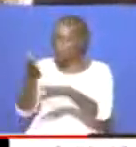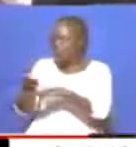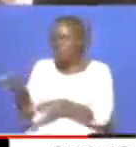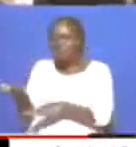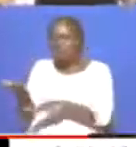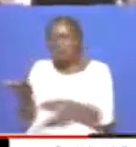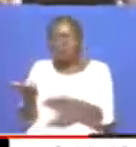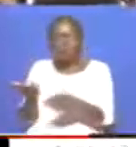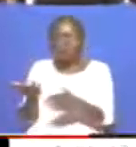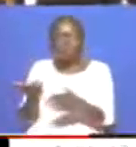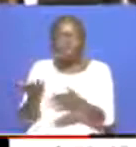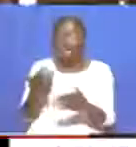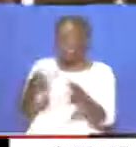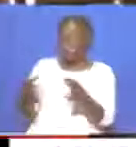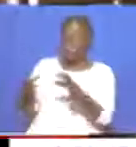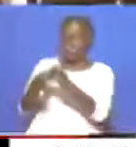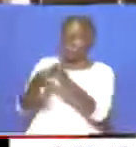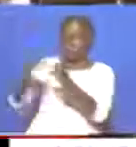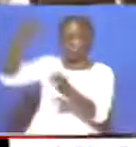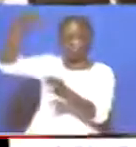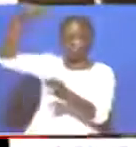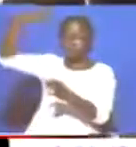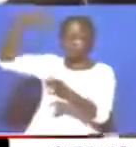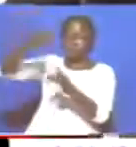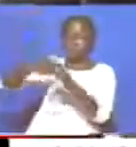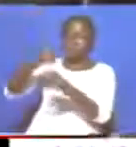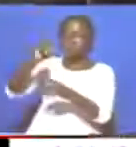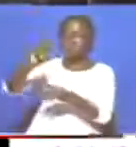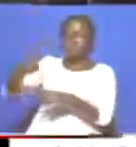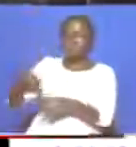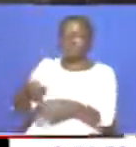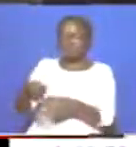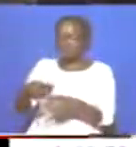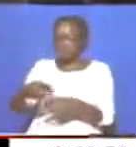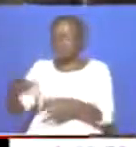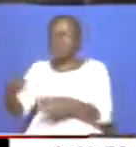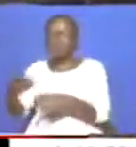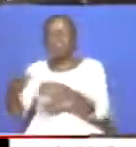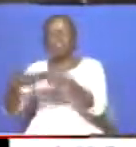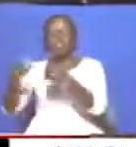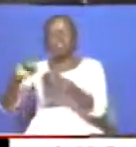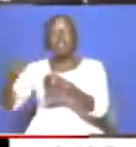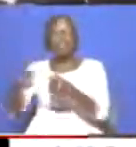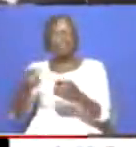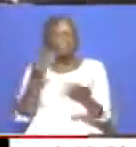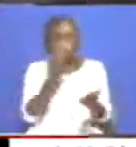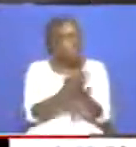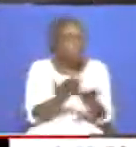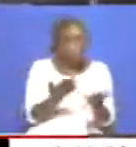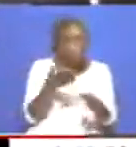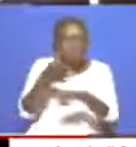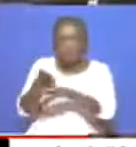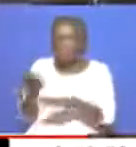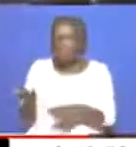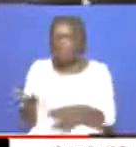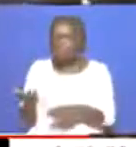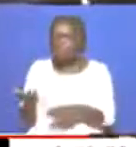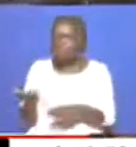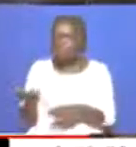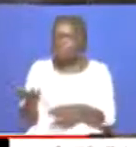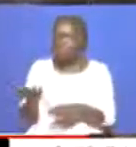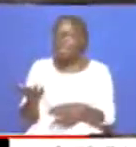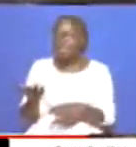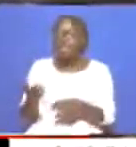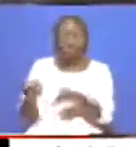Si tumewaunganishia stima kutoka watu 20,000 mpaka watu 90,000. Ni kweli ama si kweli? Si